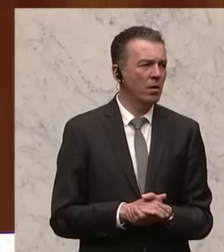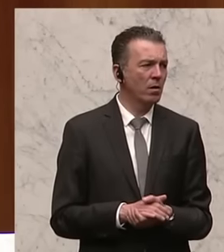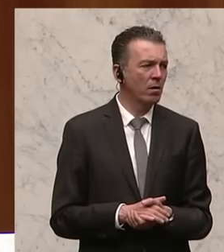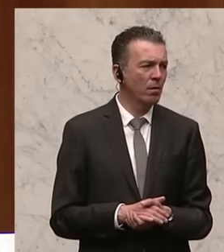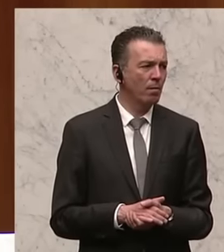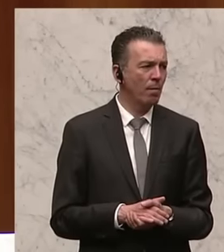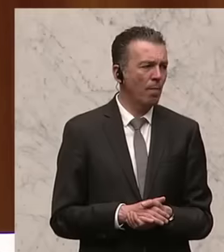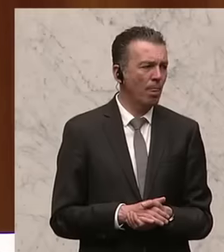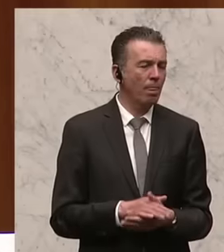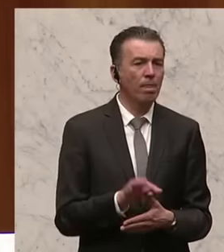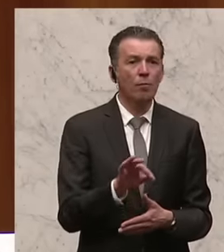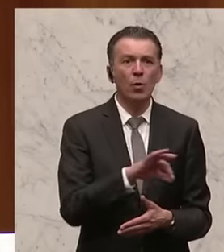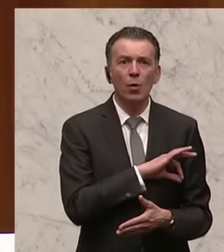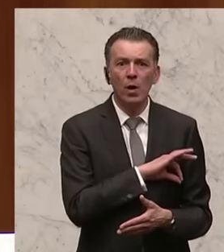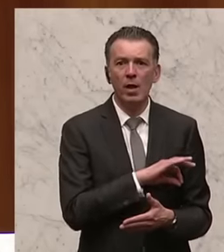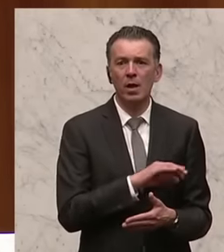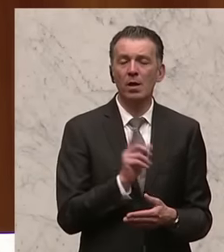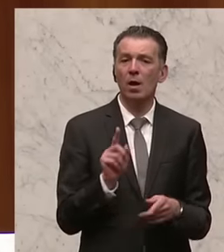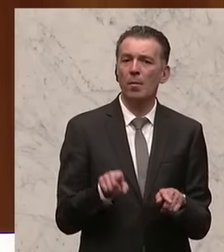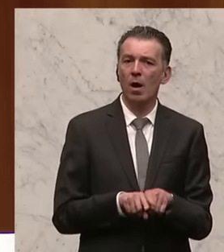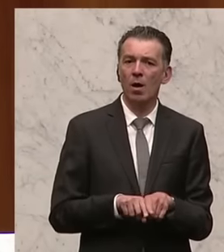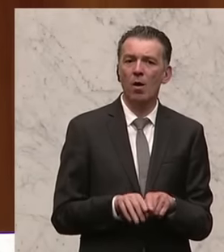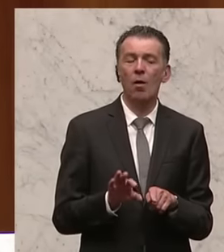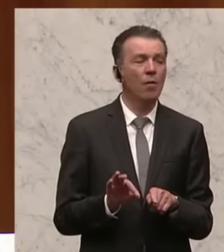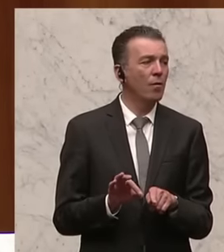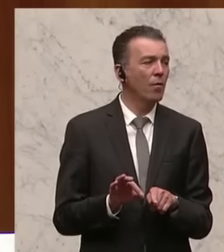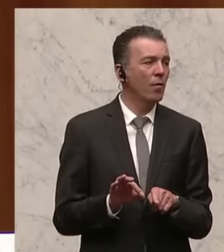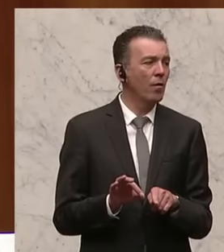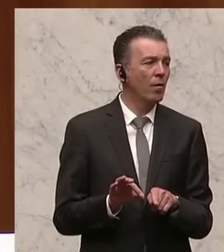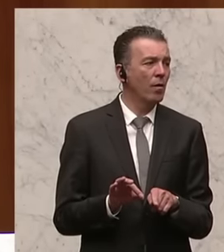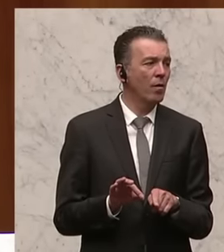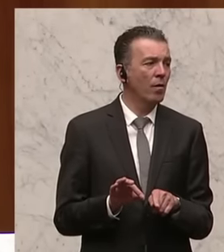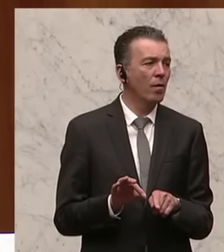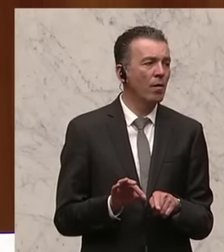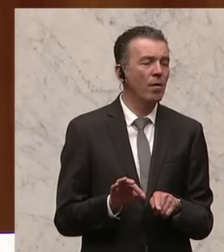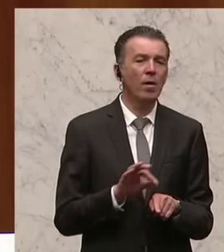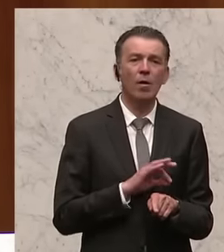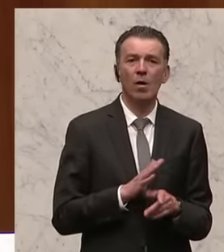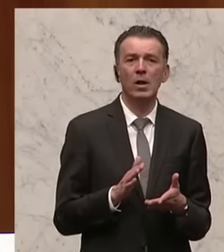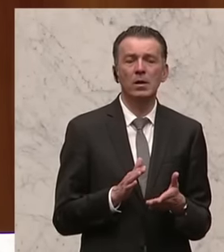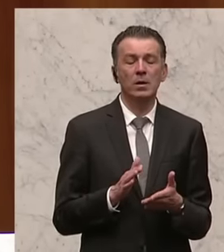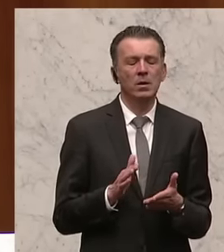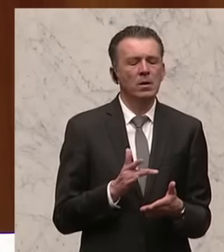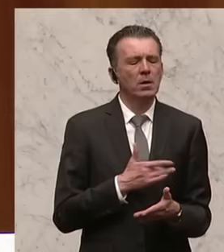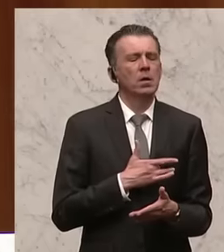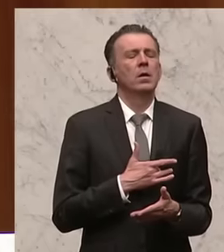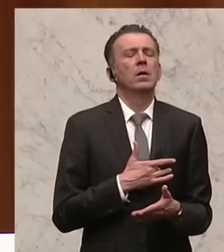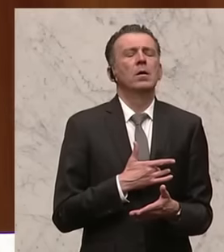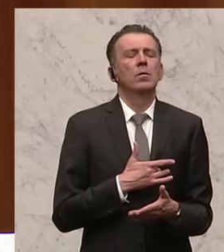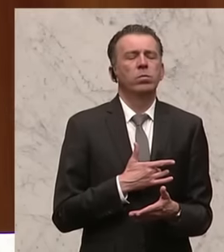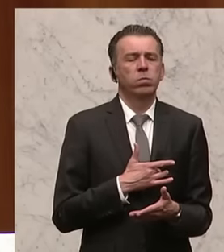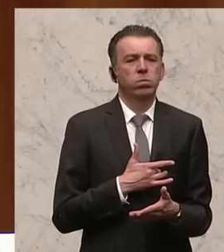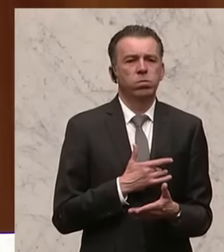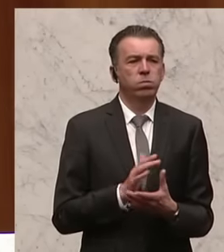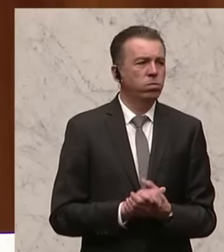für die Kollegen, aber auch für die Kollegen gebracht hat, hat mich eben tief betroffen